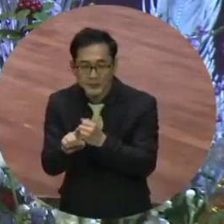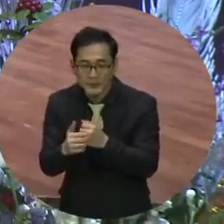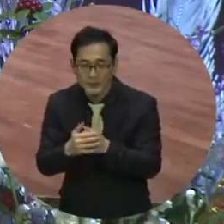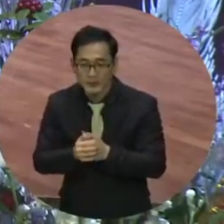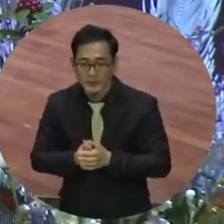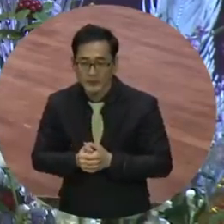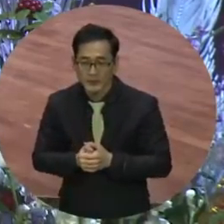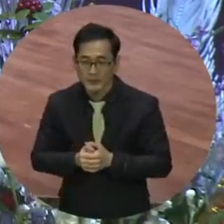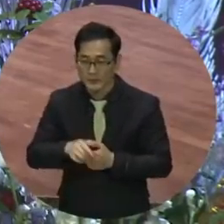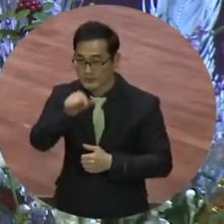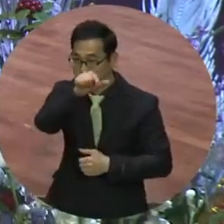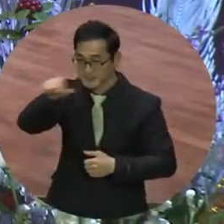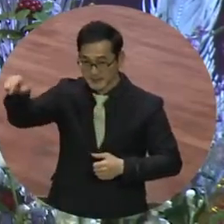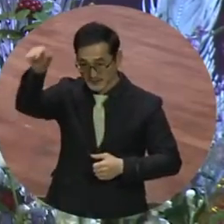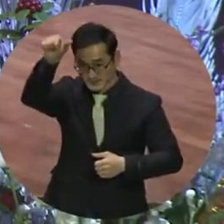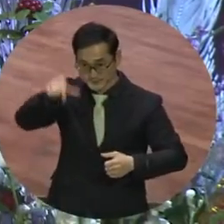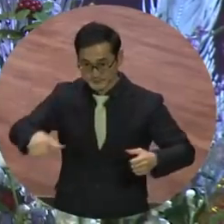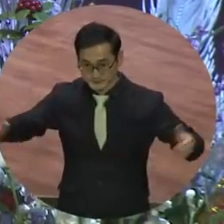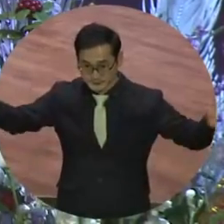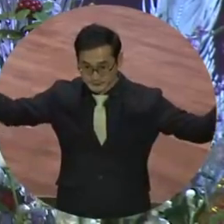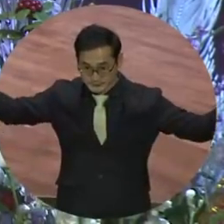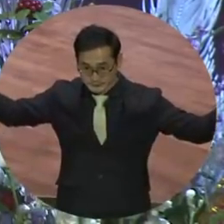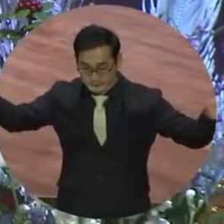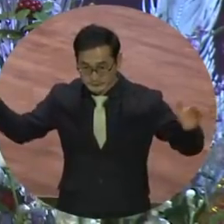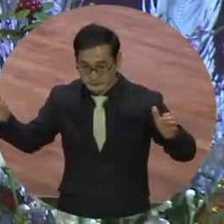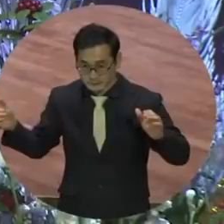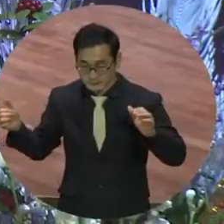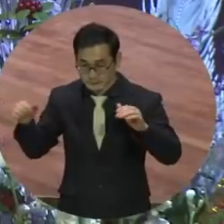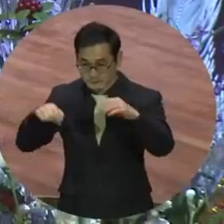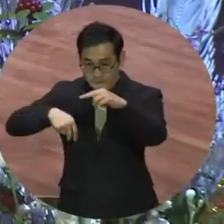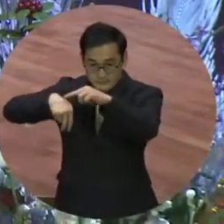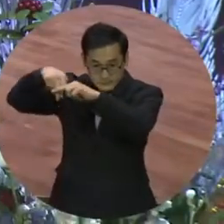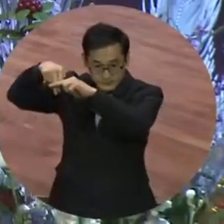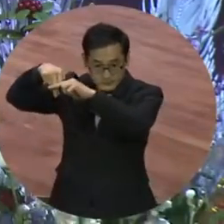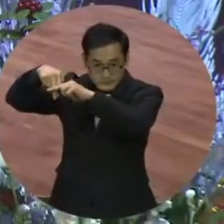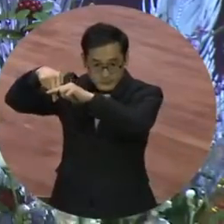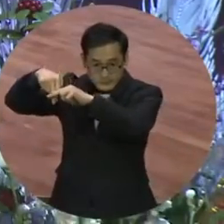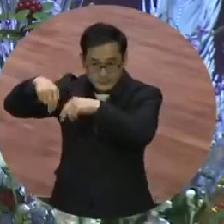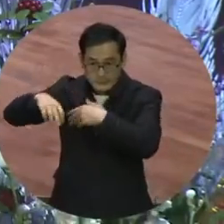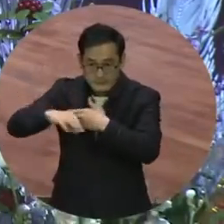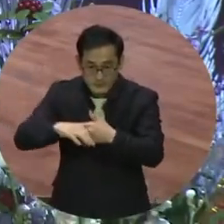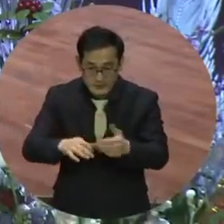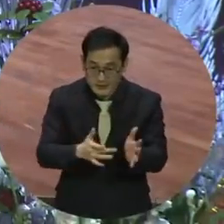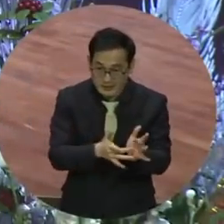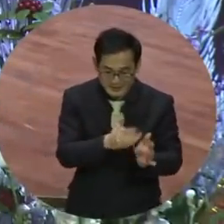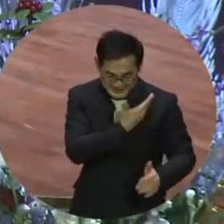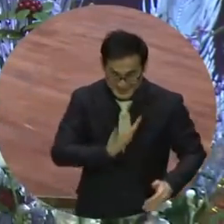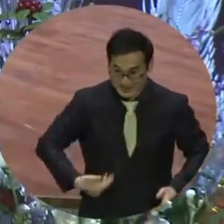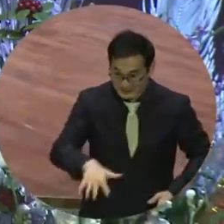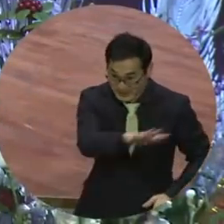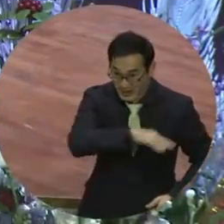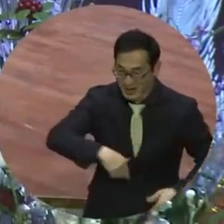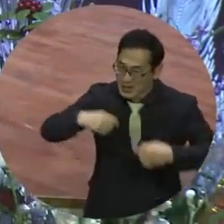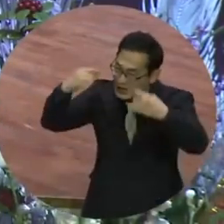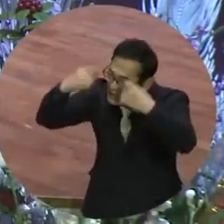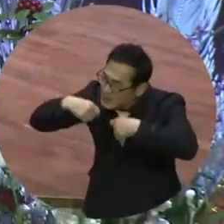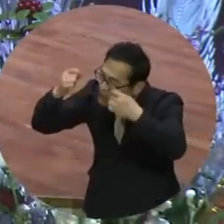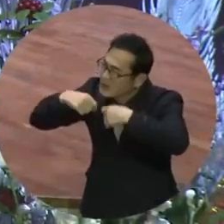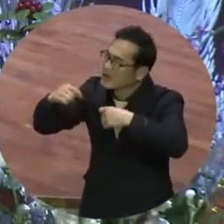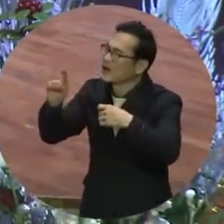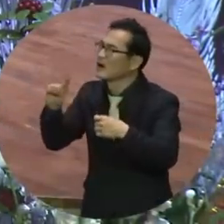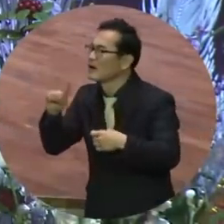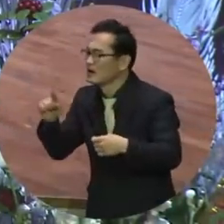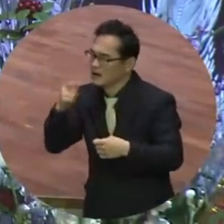십자가 지시고 예수님이 십자가를 지게 되면 제자들은 다 곡하게 돼요. 애통을 하게